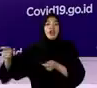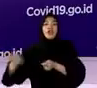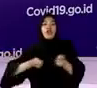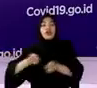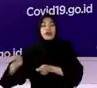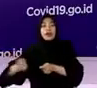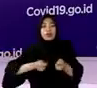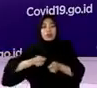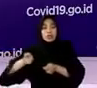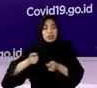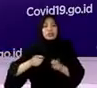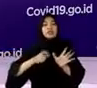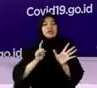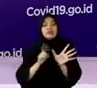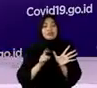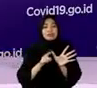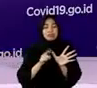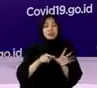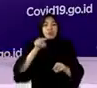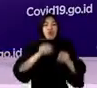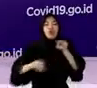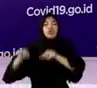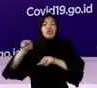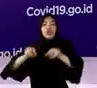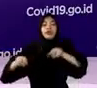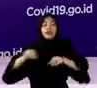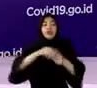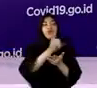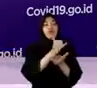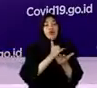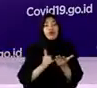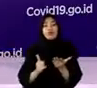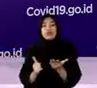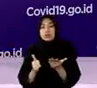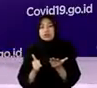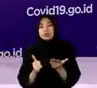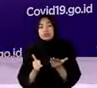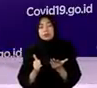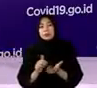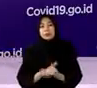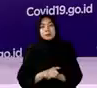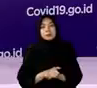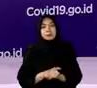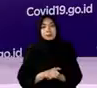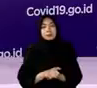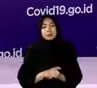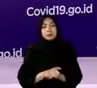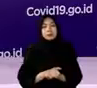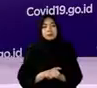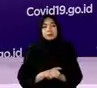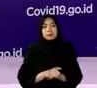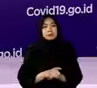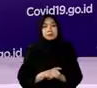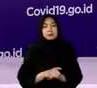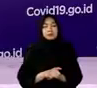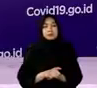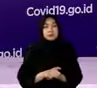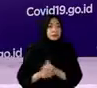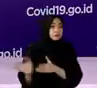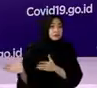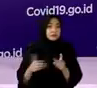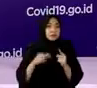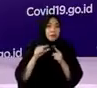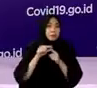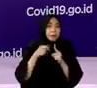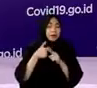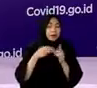untuk pemerintah, dan terus melakukan monitoring dan evaluasi selama kegiatan berlangsung. Terkait PPKM,